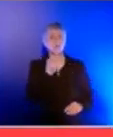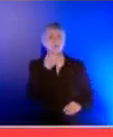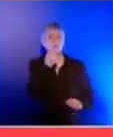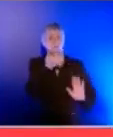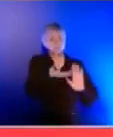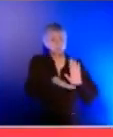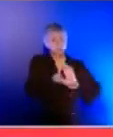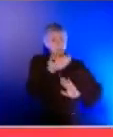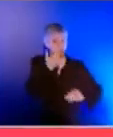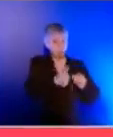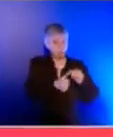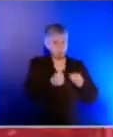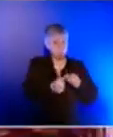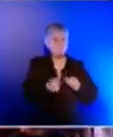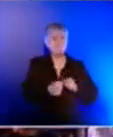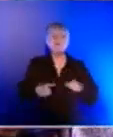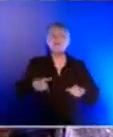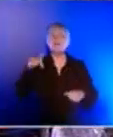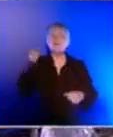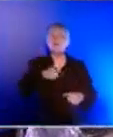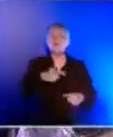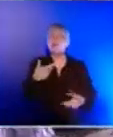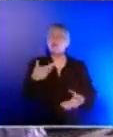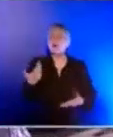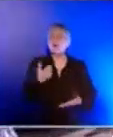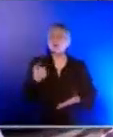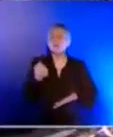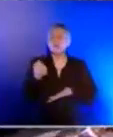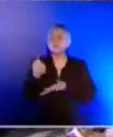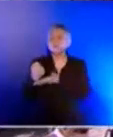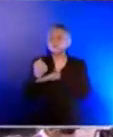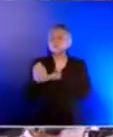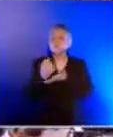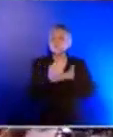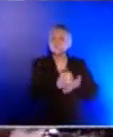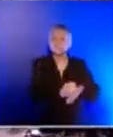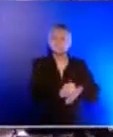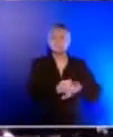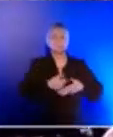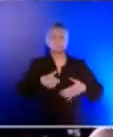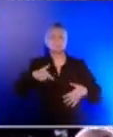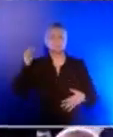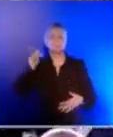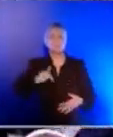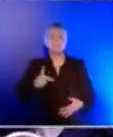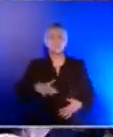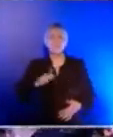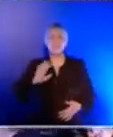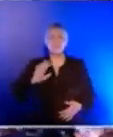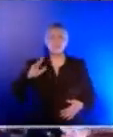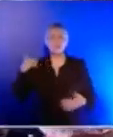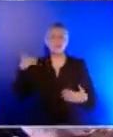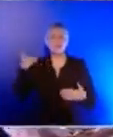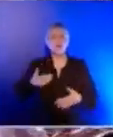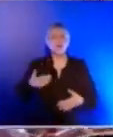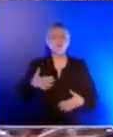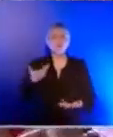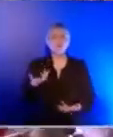εργαζομένων, την παροχή ρευστότητα στην οικονομία, την άρση της πατέντας των εμβολίων που αποτελεί